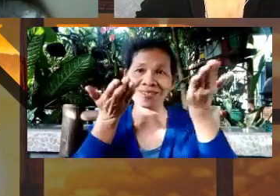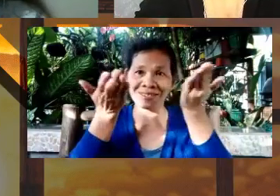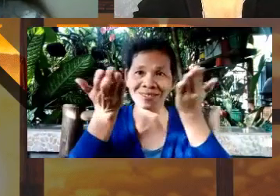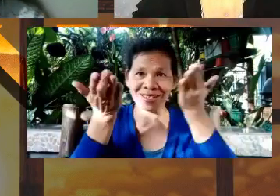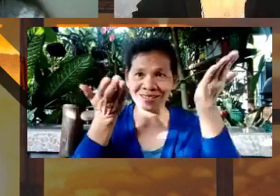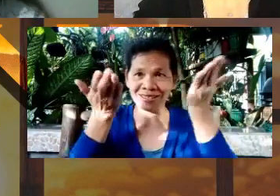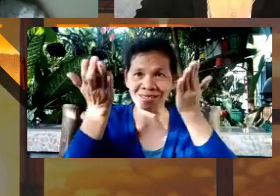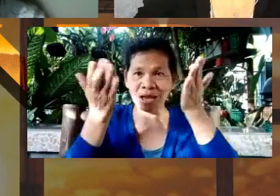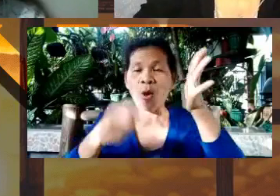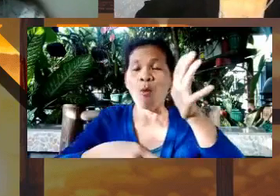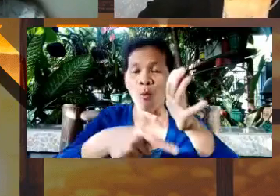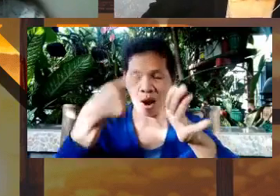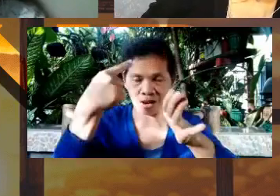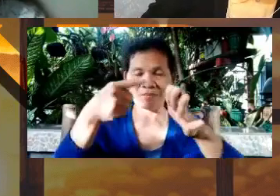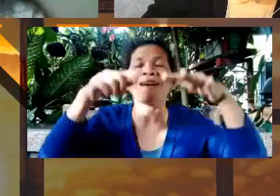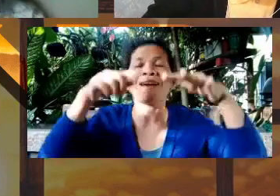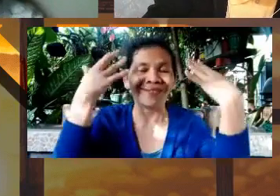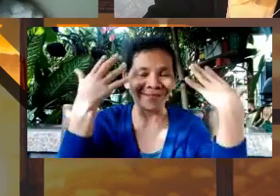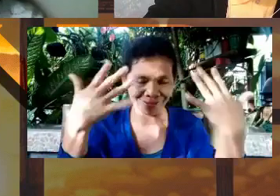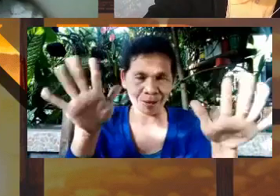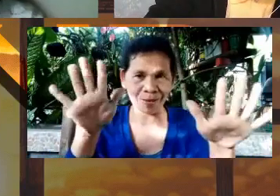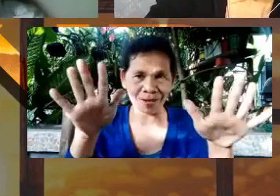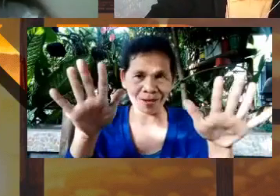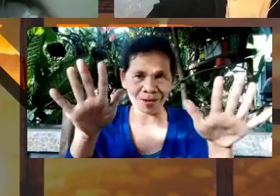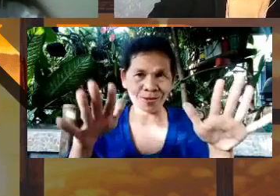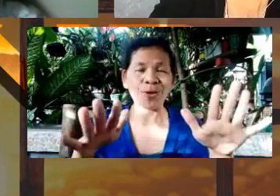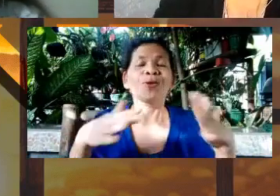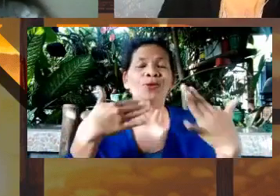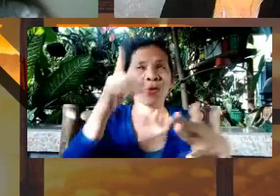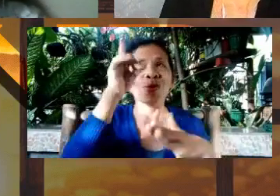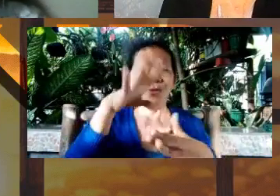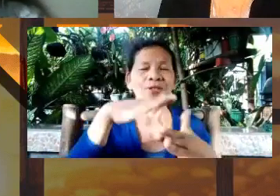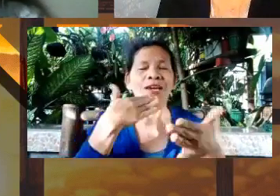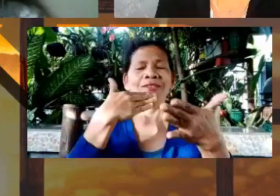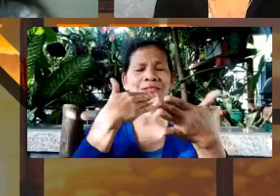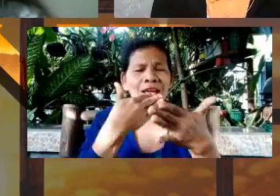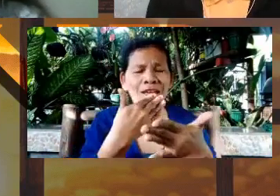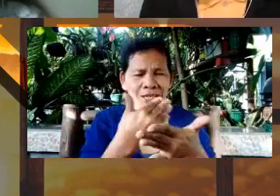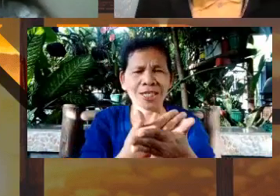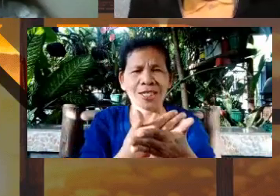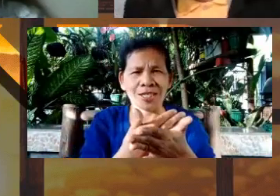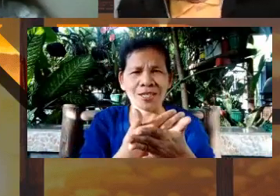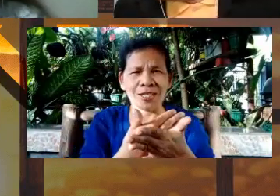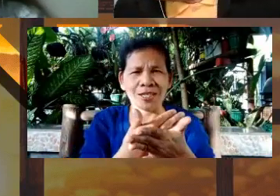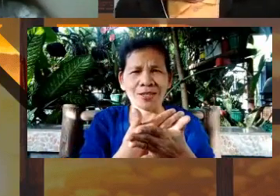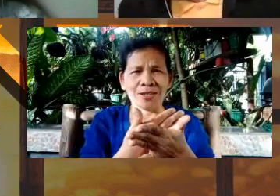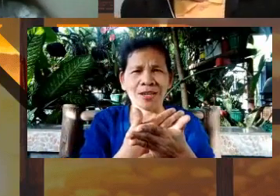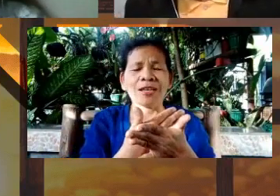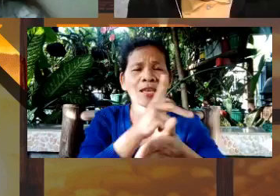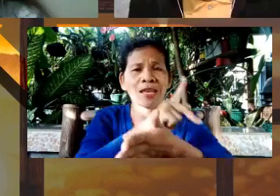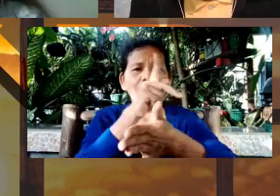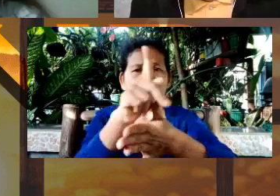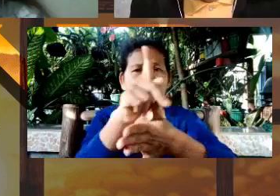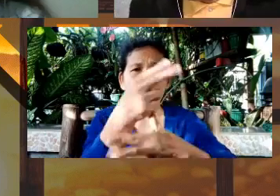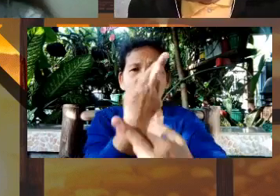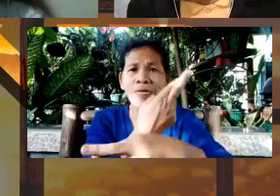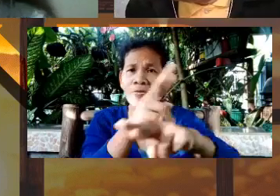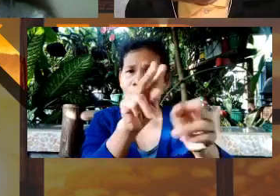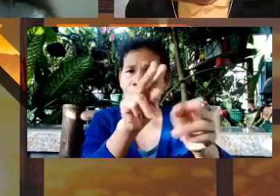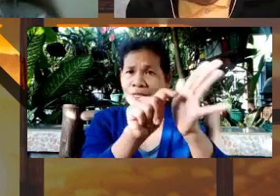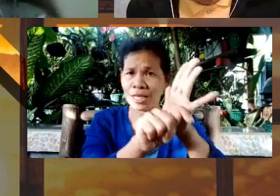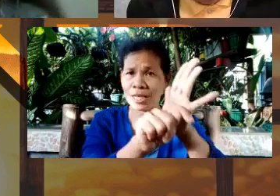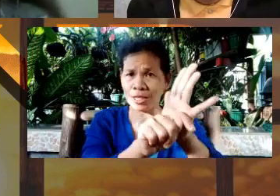once and for all. Kaya ang reflection ko, napakabuti ng ating Panginoon, yung plan of redemption, nagkaroon po ako